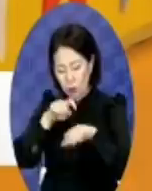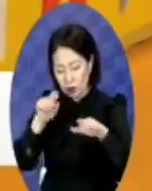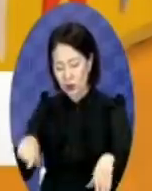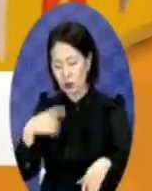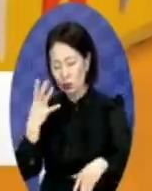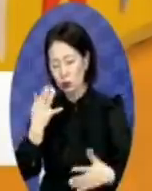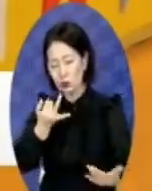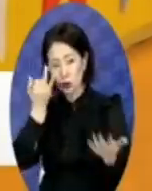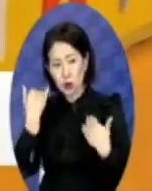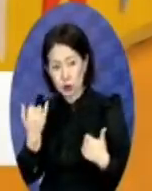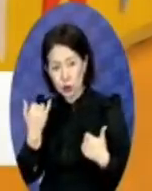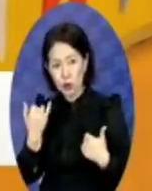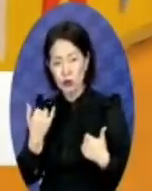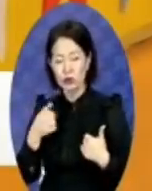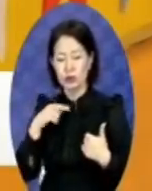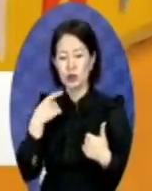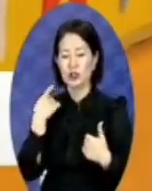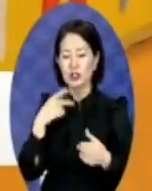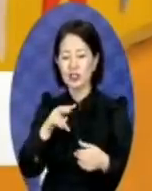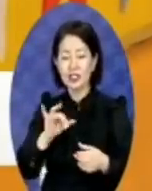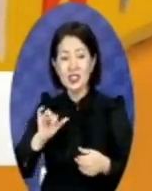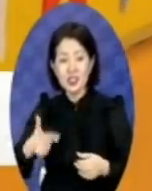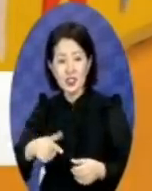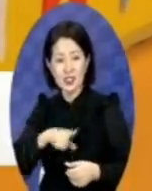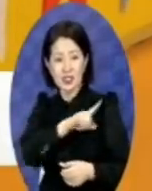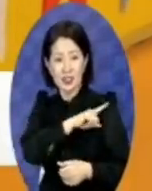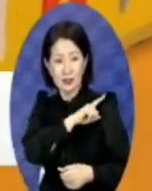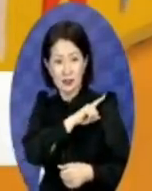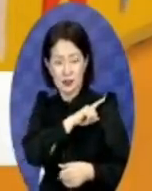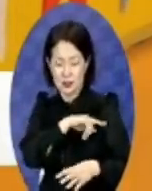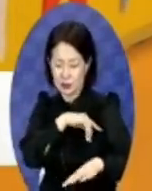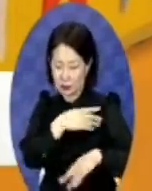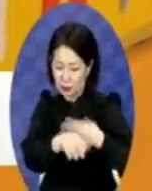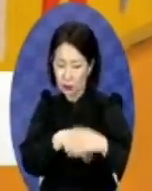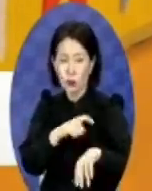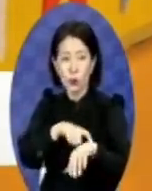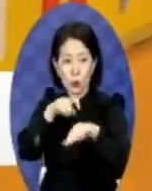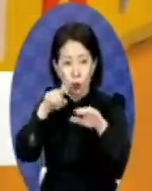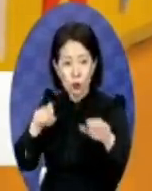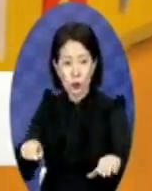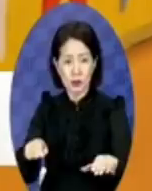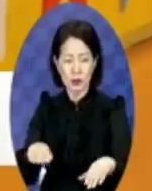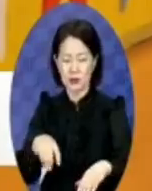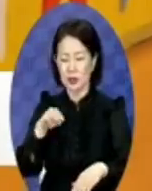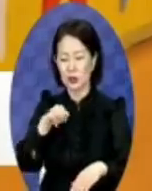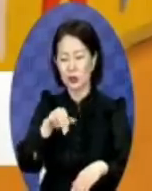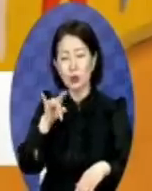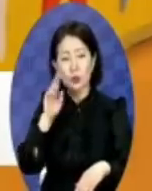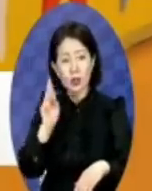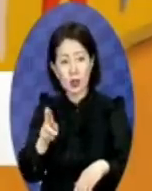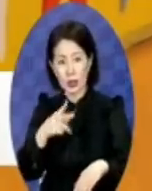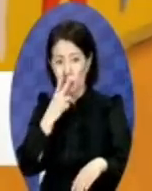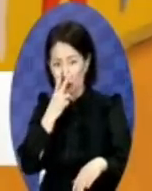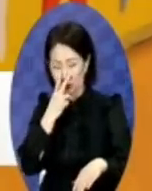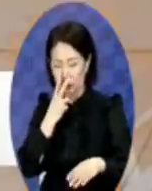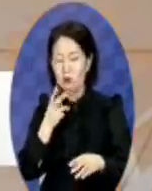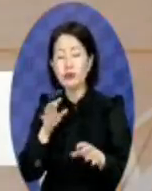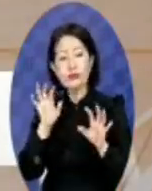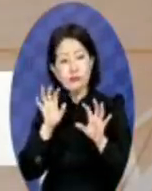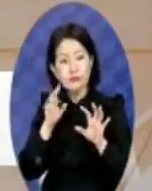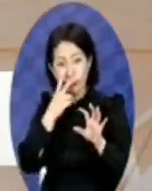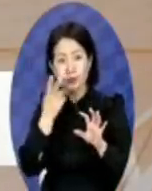хоногийн туршид бид нэр лигийнхаа тэмцээнийг тоглолтуудыг тоглож байгаа хугацаанд маш их туркийн үзэгчд орж ирж сонирхож